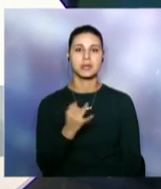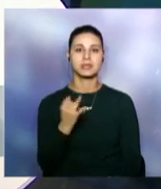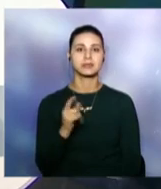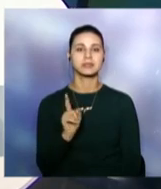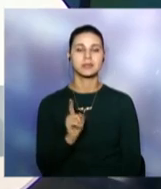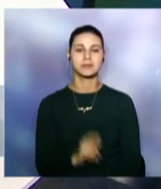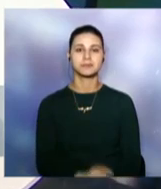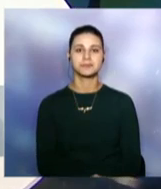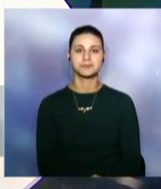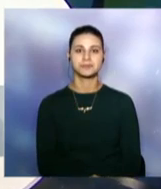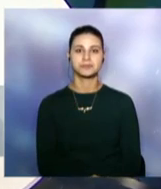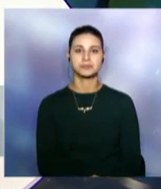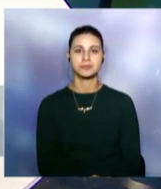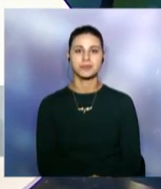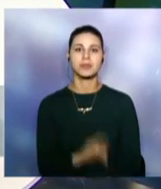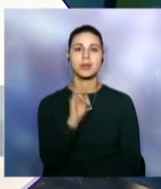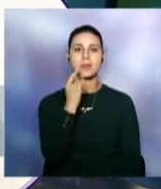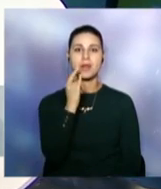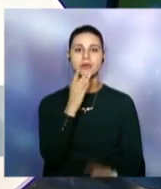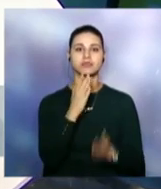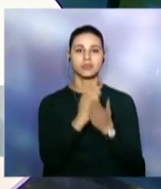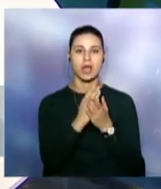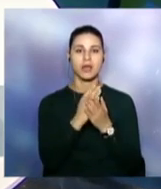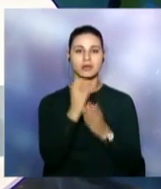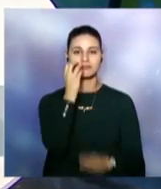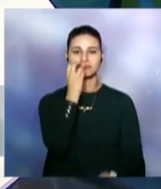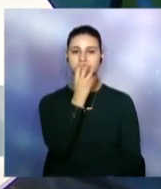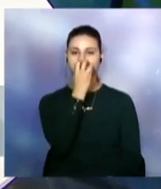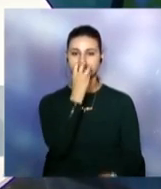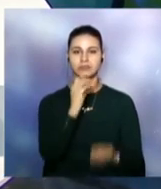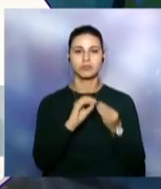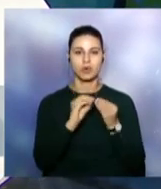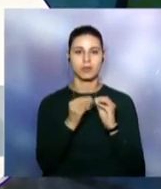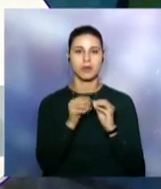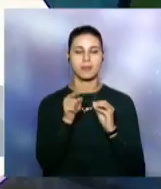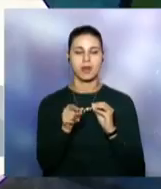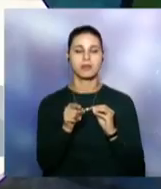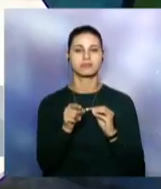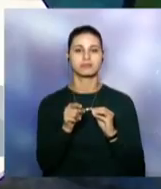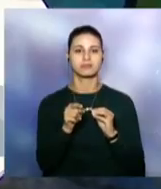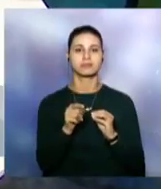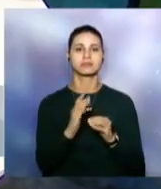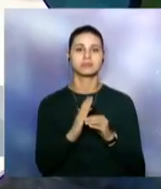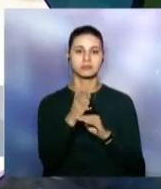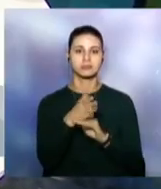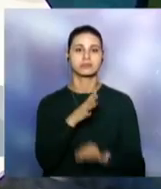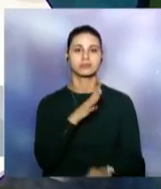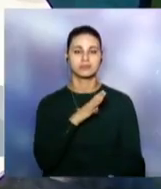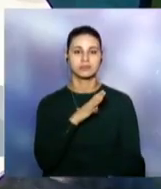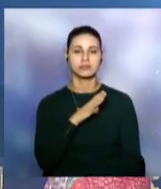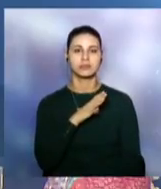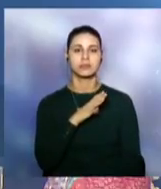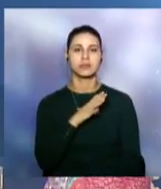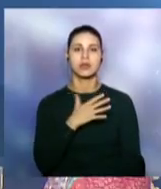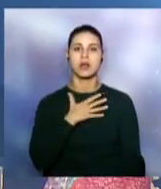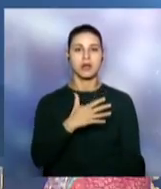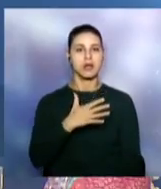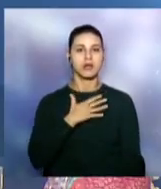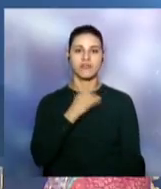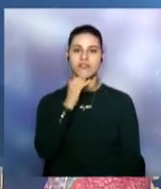რა, ადენოიდები აქვს 9 წლის ბიჭს ჩემს. დიახ. მე უამრავჯერ მოგმართეთ კითხვით, დილში აჩერებს